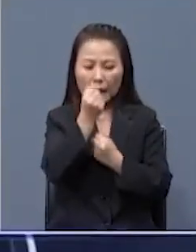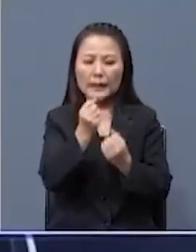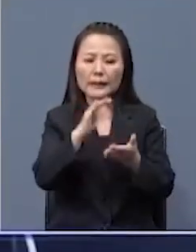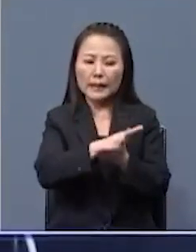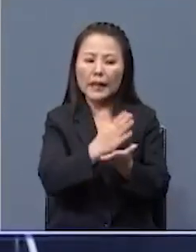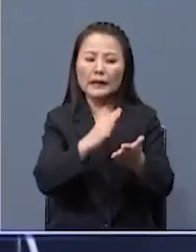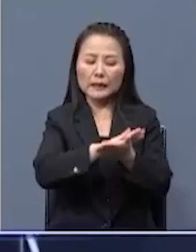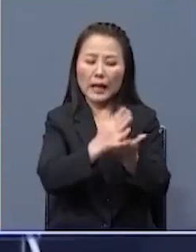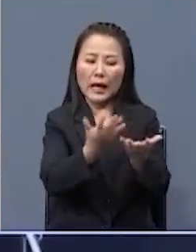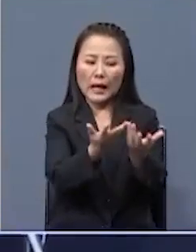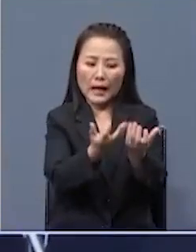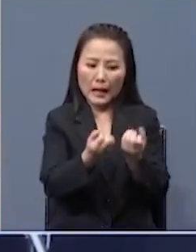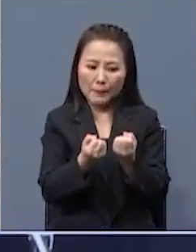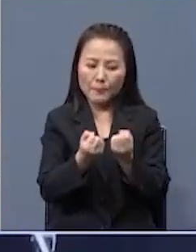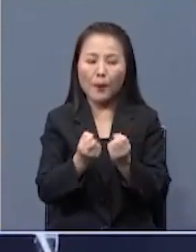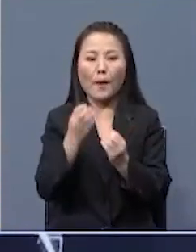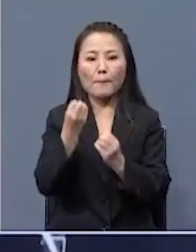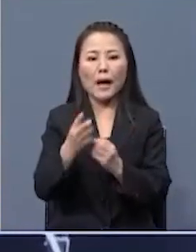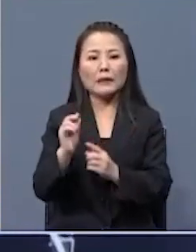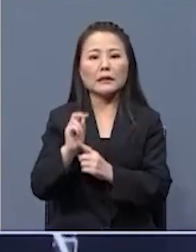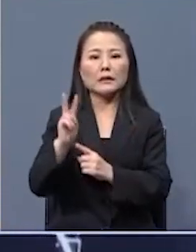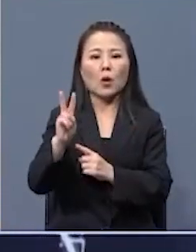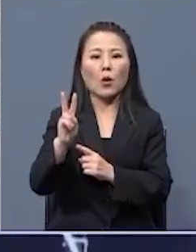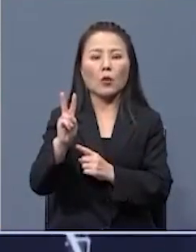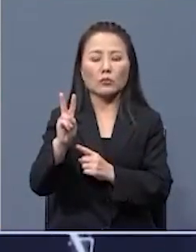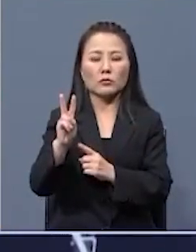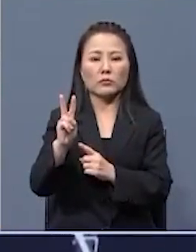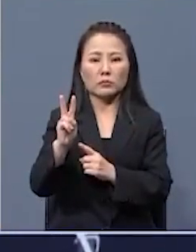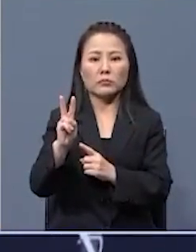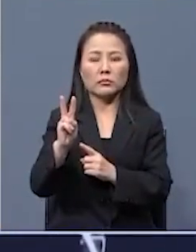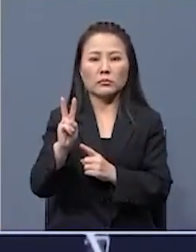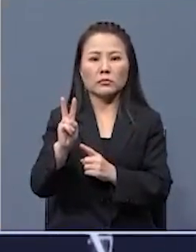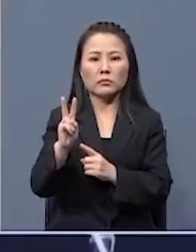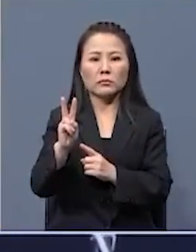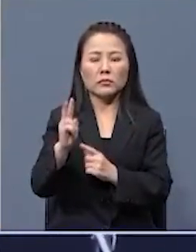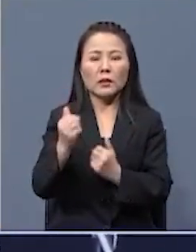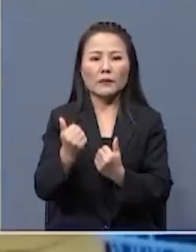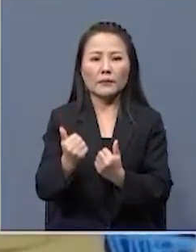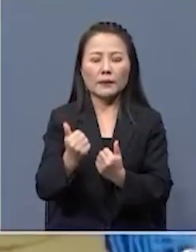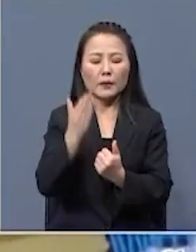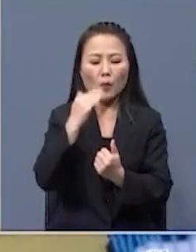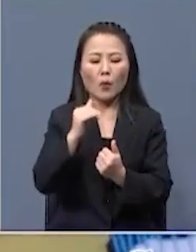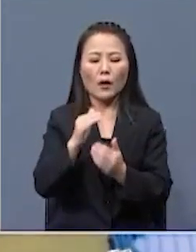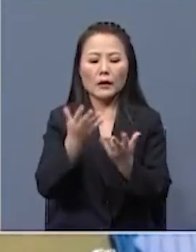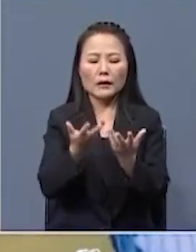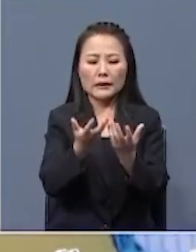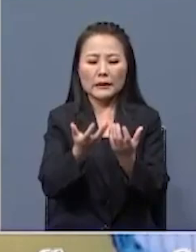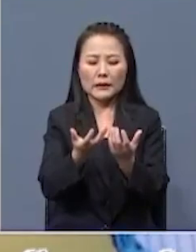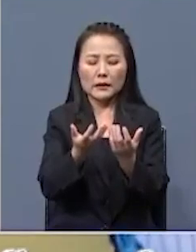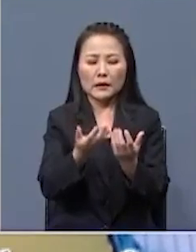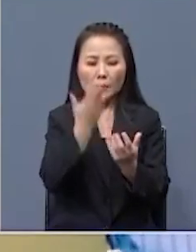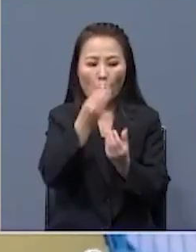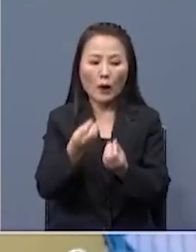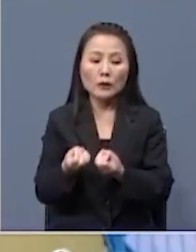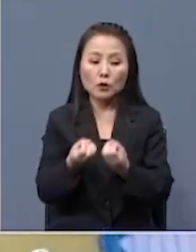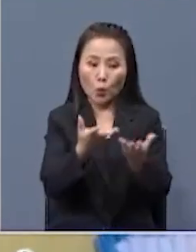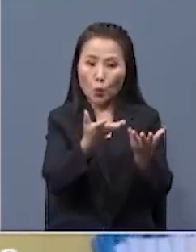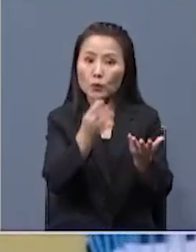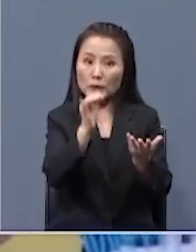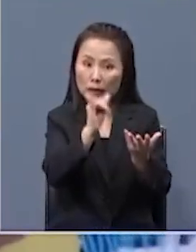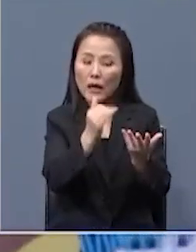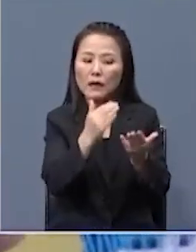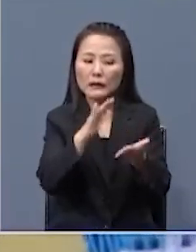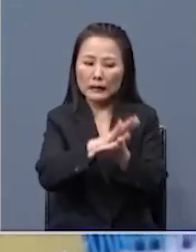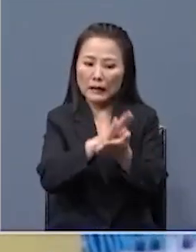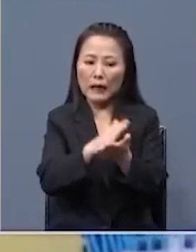มัครสวมากเป็นที่2ของประเทศนะครับท่านผู้ชมฮะคือก่อนที่จะรับไปก่อนที่จะมายื่นใบสมัครนะฮะก่อ